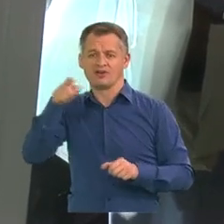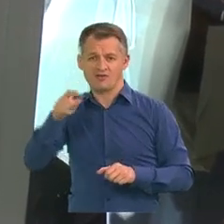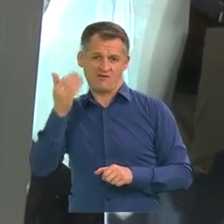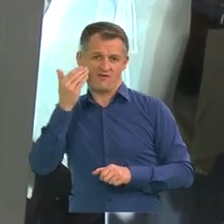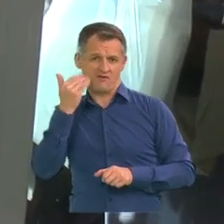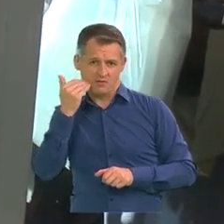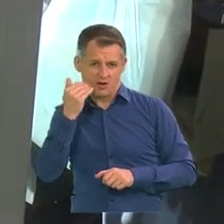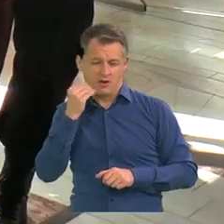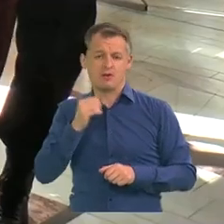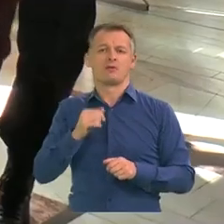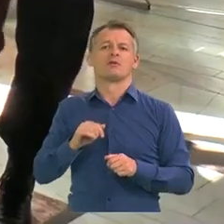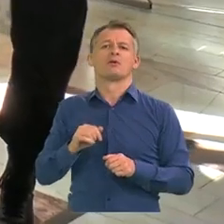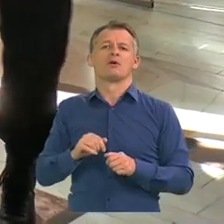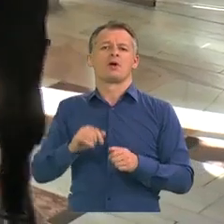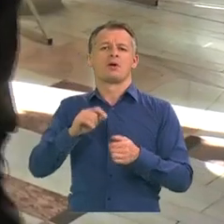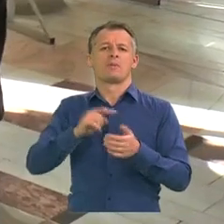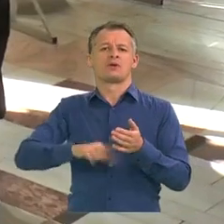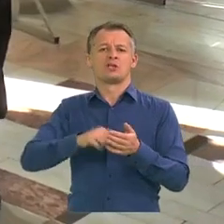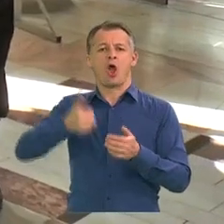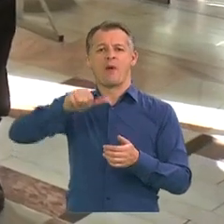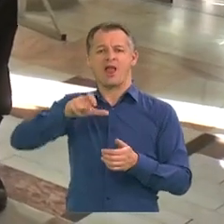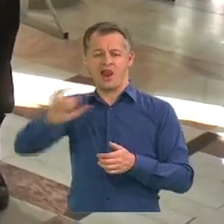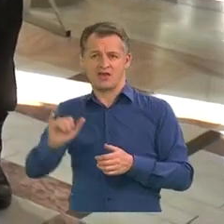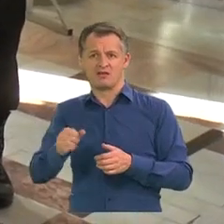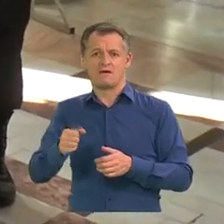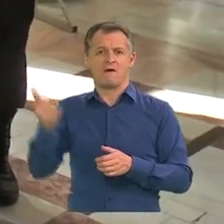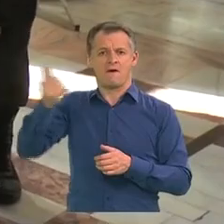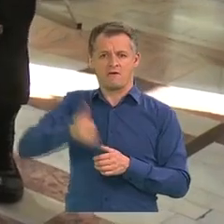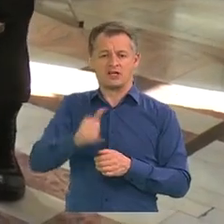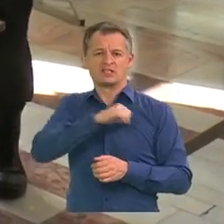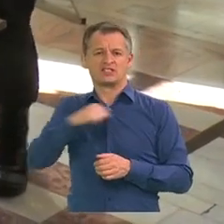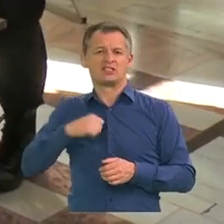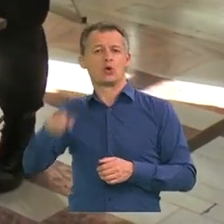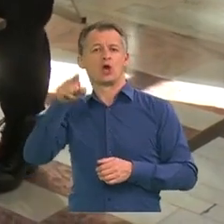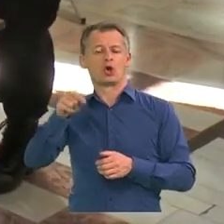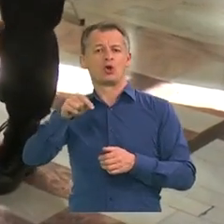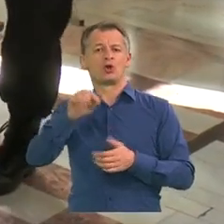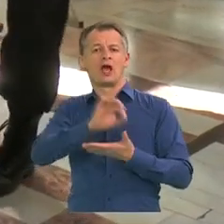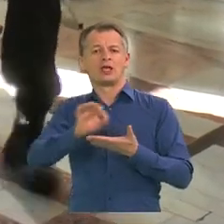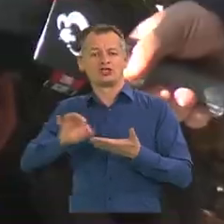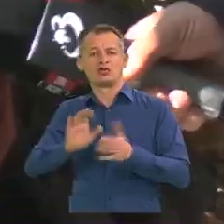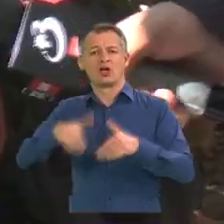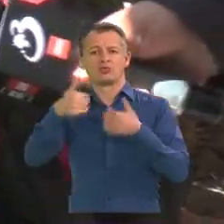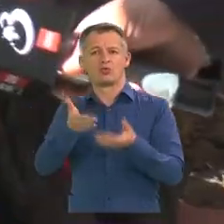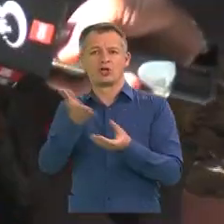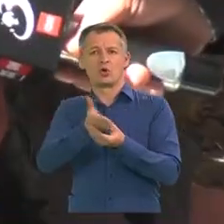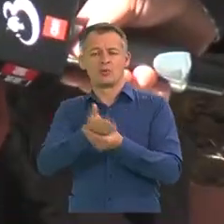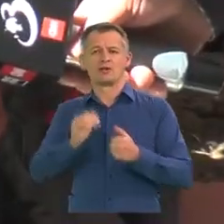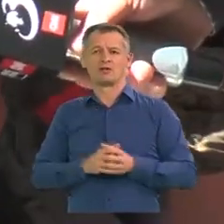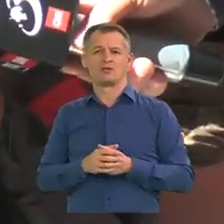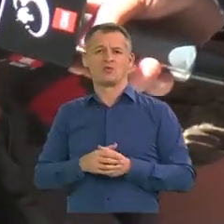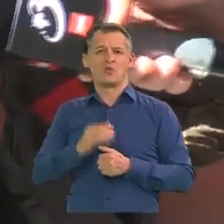are o pensie de 1000 de lei. Deși merge în cârje, ea a venit singură la ghișeu să aducă actele. N-aveți mai nimeni, Doamnă? Păi și să dacă la